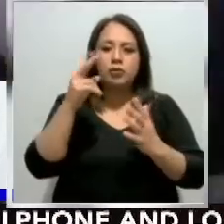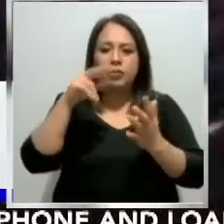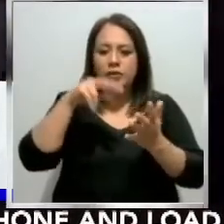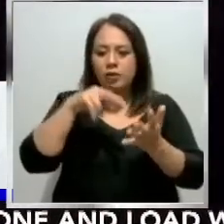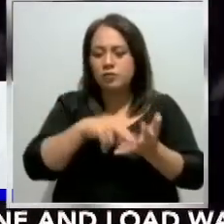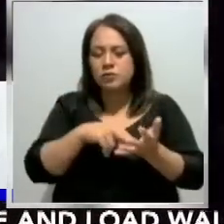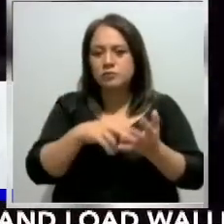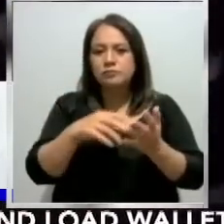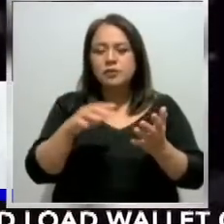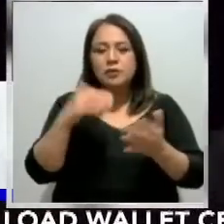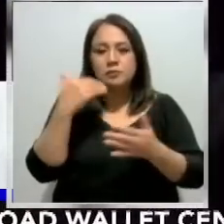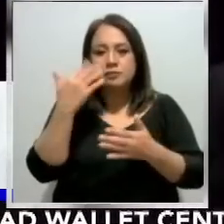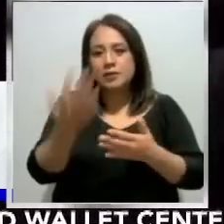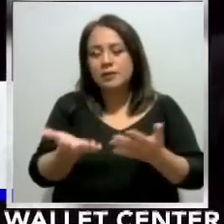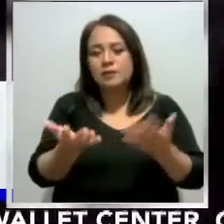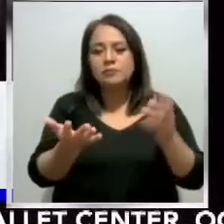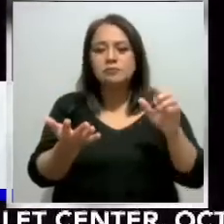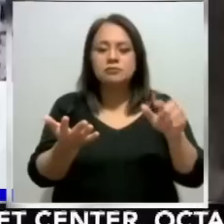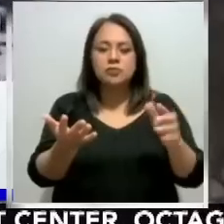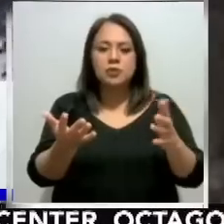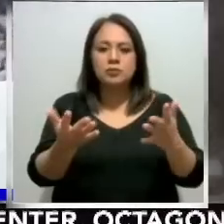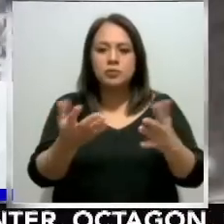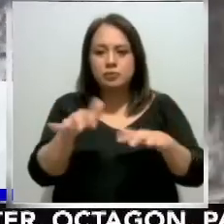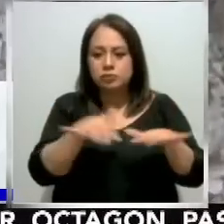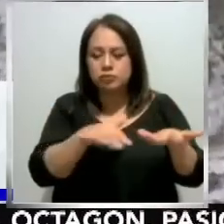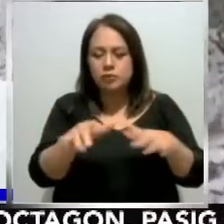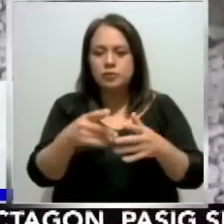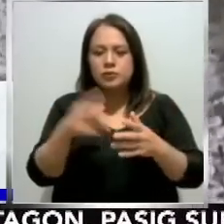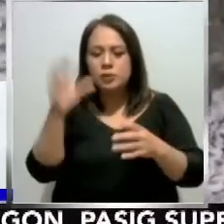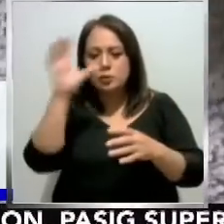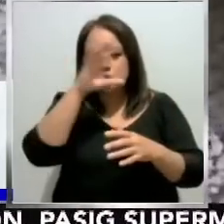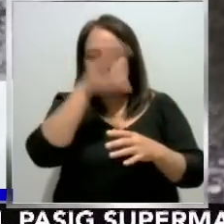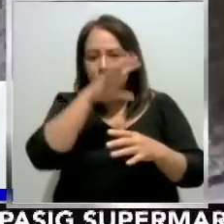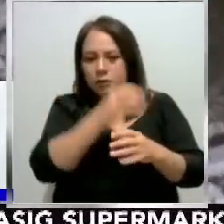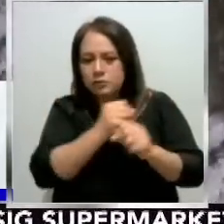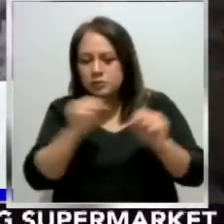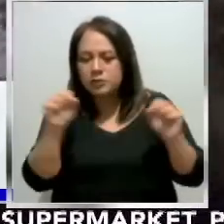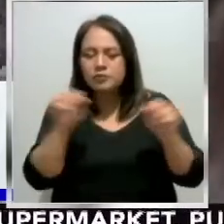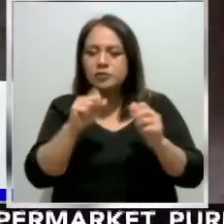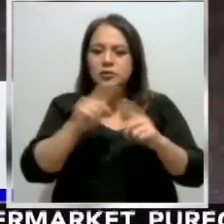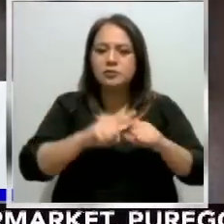lindol. Patuloy rin ang search and retrieval operation sa iba't ibang lugar sa Syria.